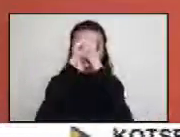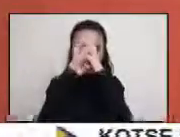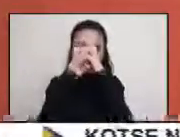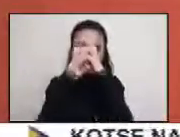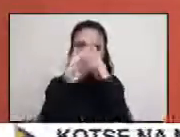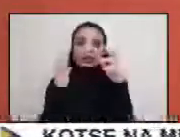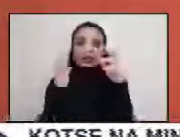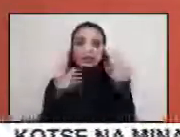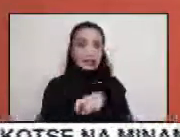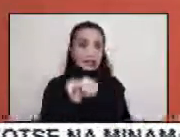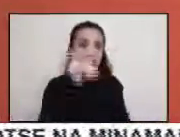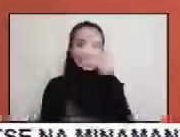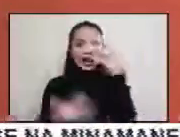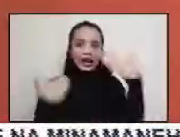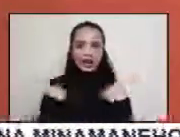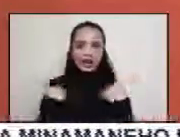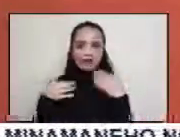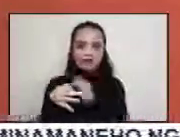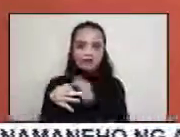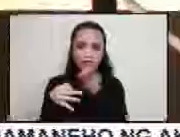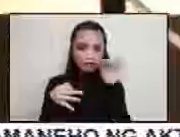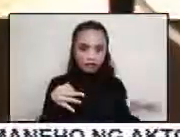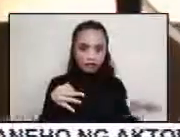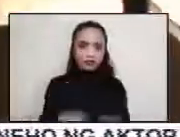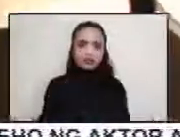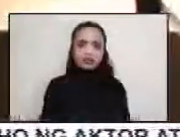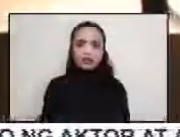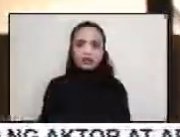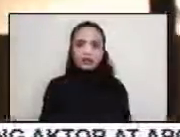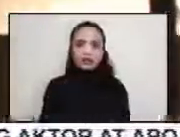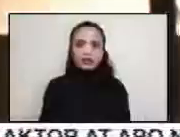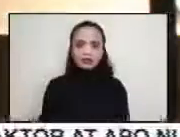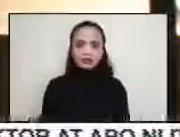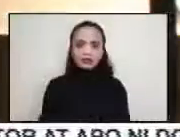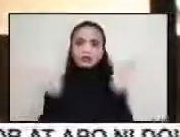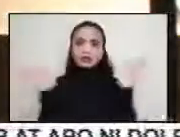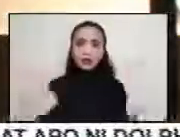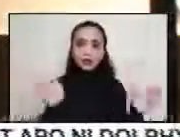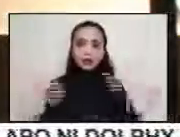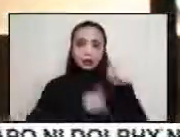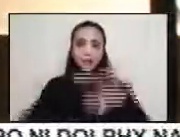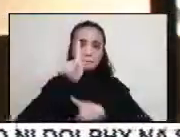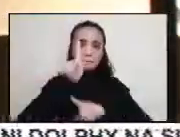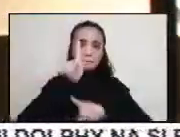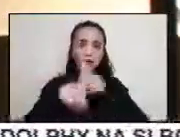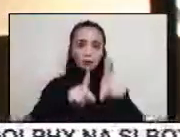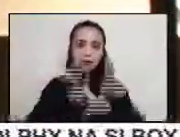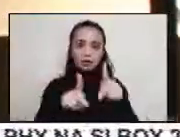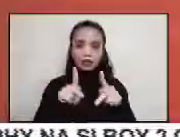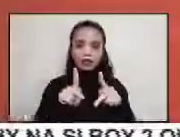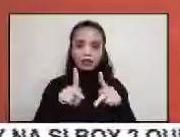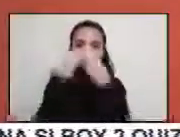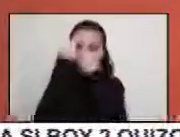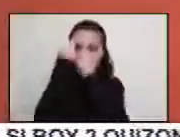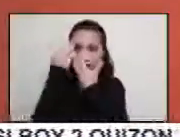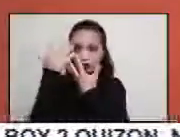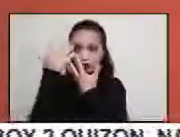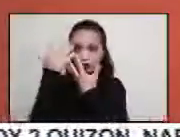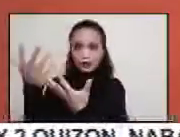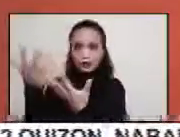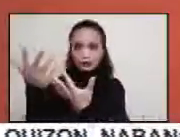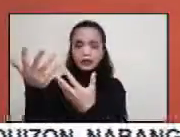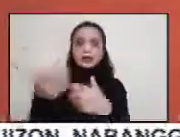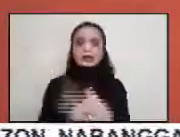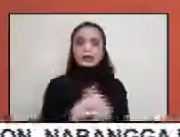mga may discrimination. Yun ang mali doon. Kasi una-una, hindi taga-Kamuning lang siya, pero hindi naman siya umuwi doon mula